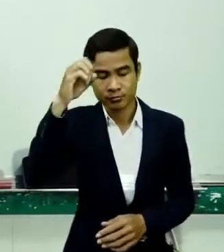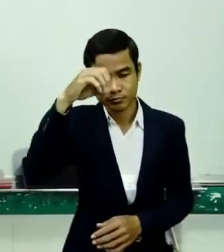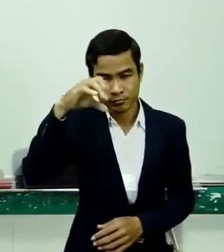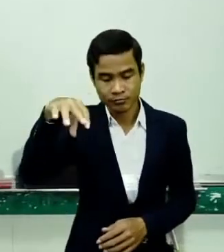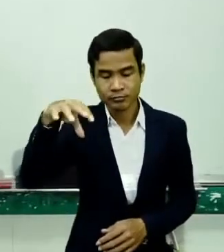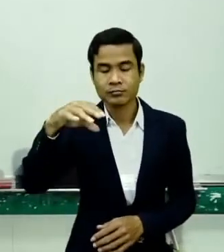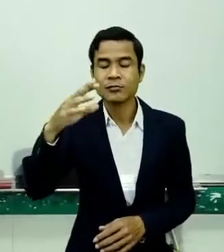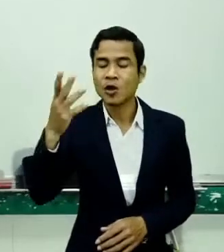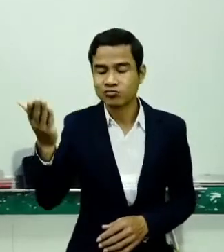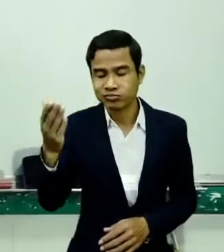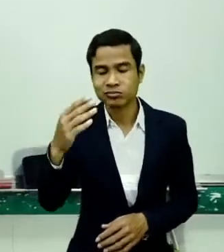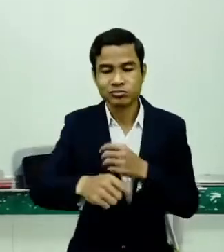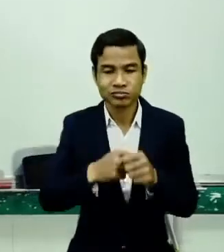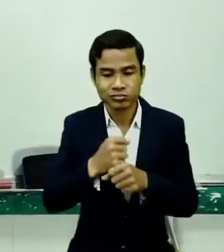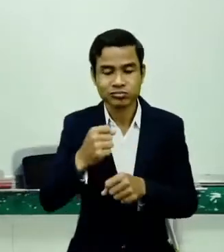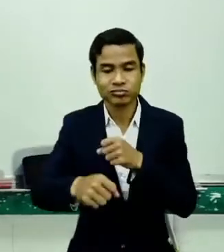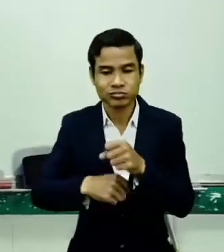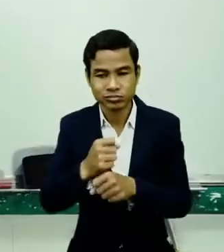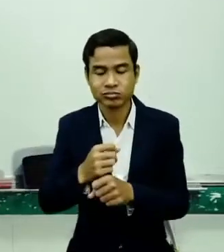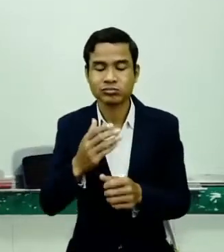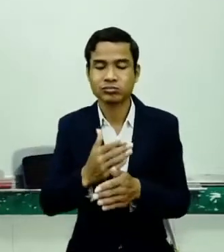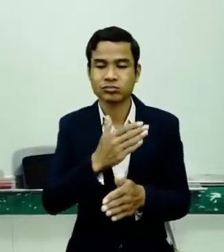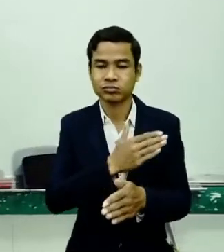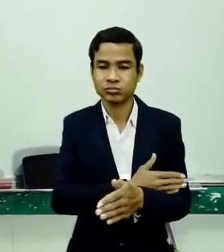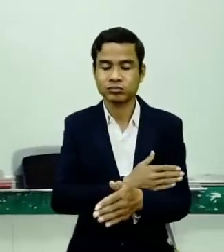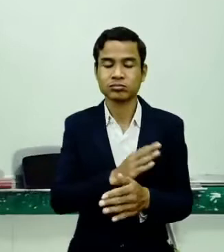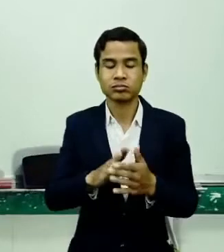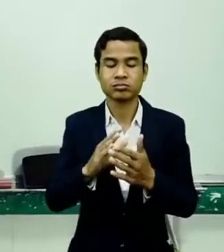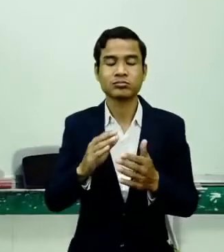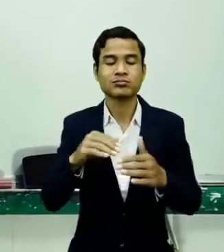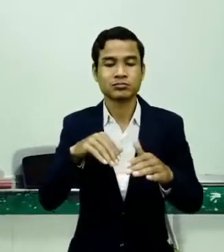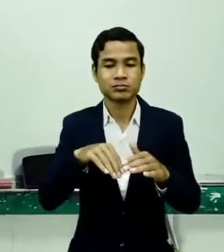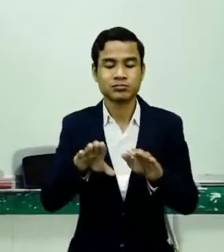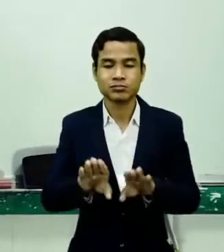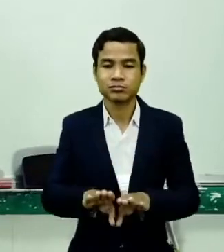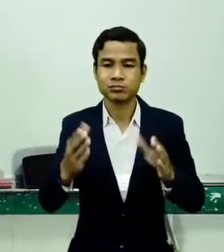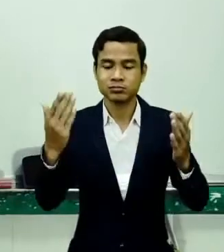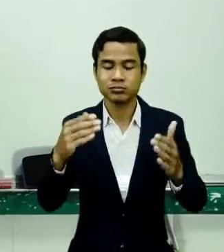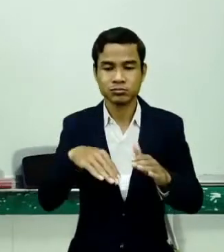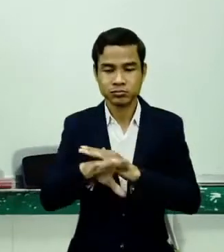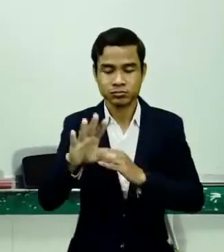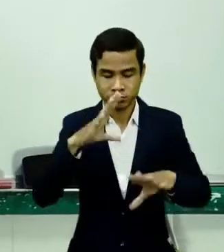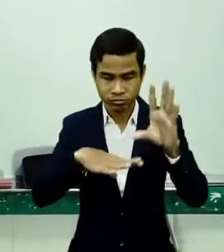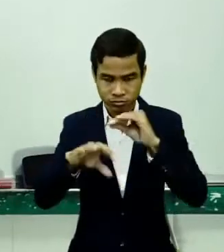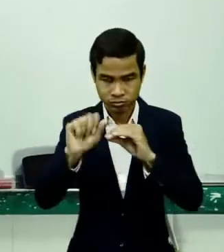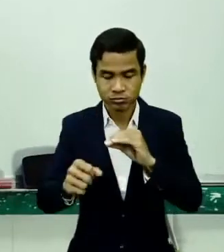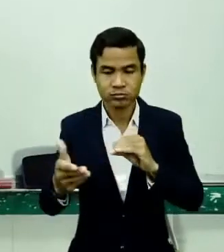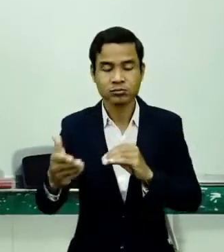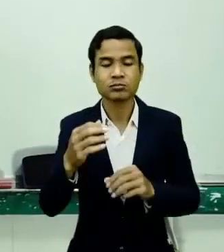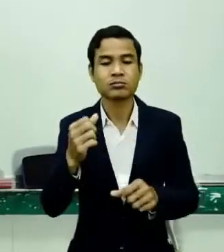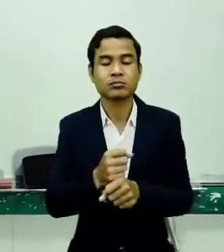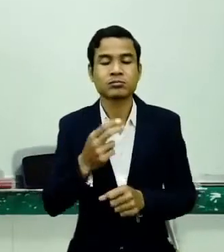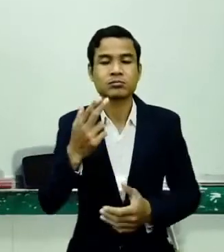ឆ្នាំមុនពេលដែលបើកបវេសនកាលតើកូនបានឃើញហេតុការណ៍អ្វីខ្លះកើតឡើង